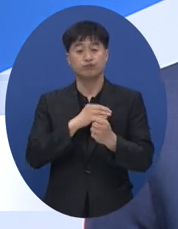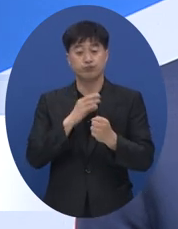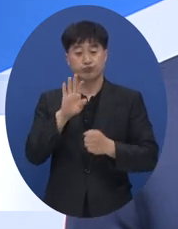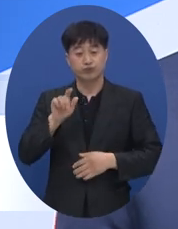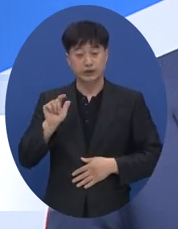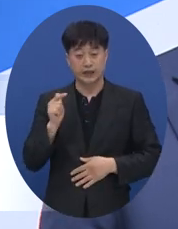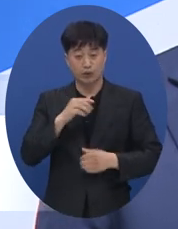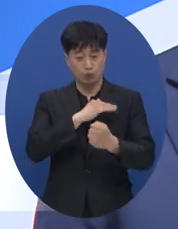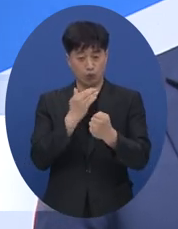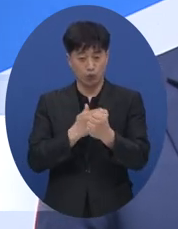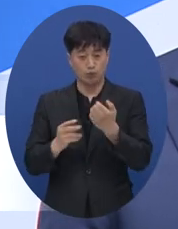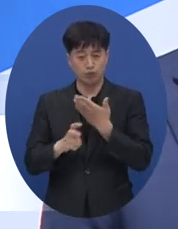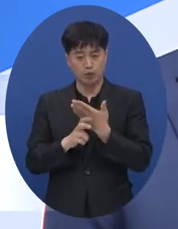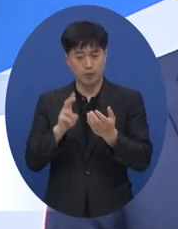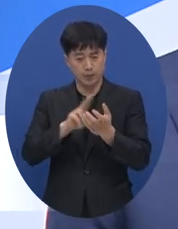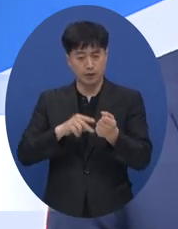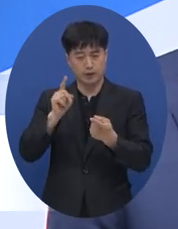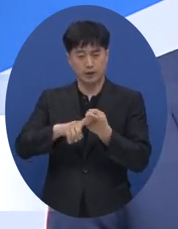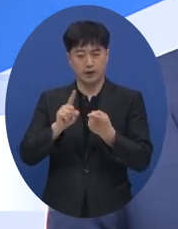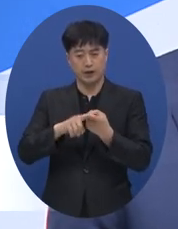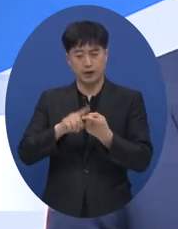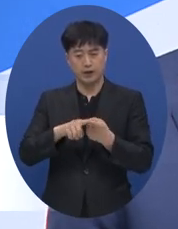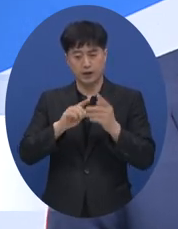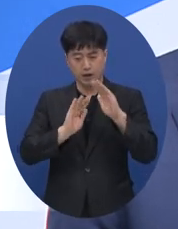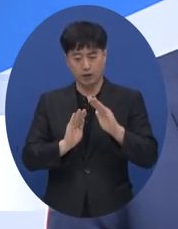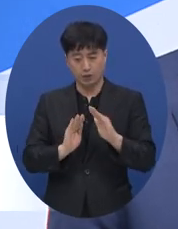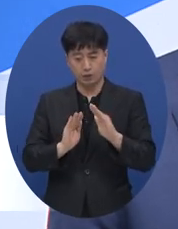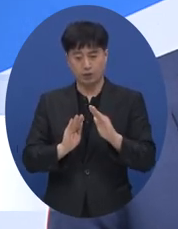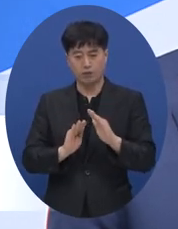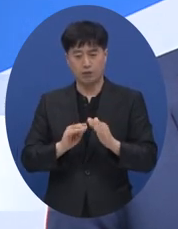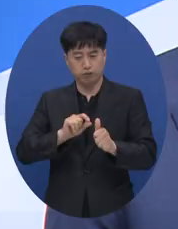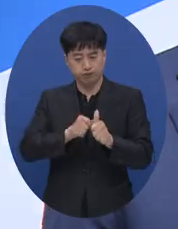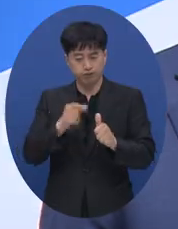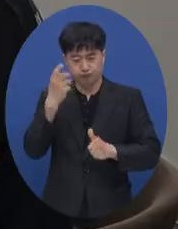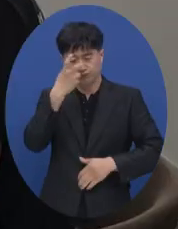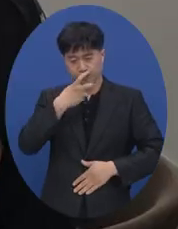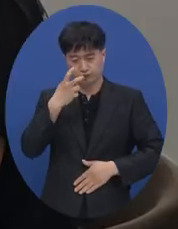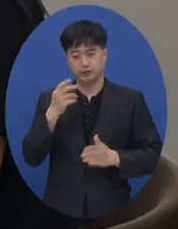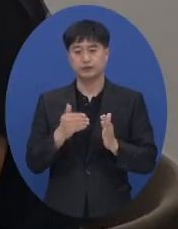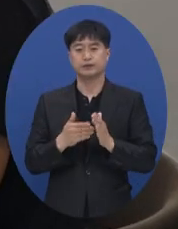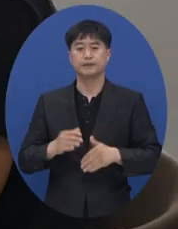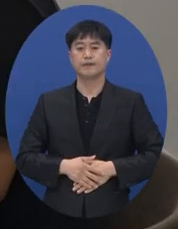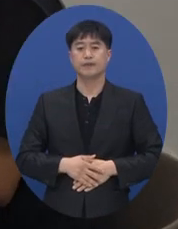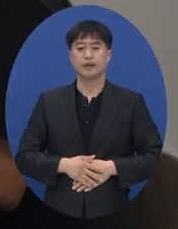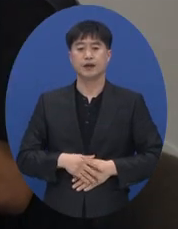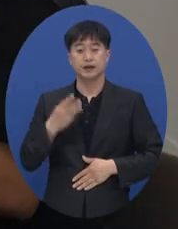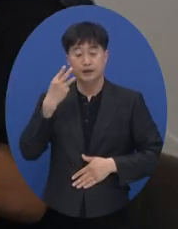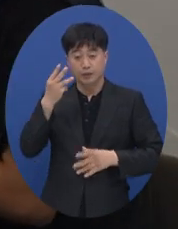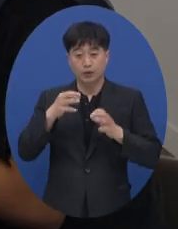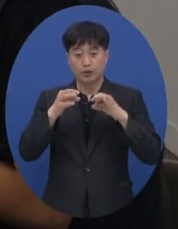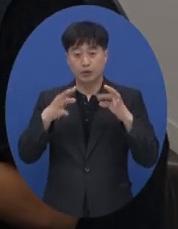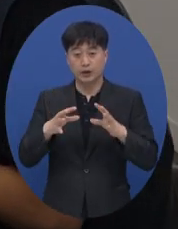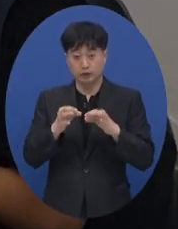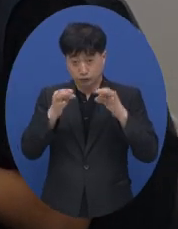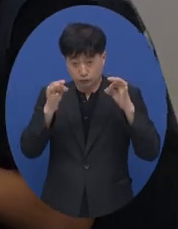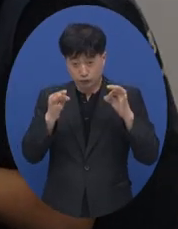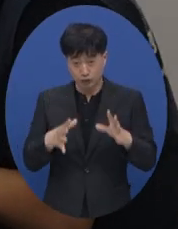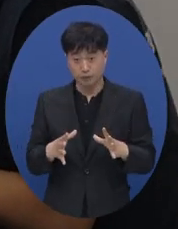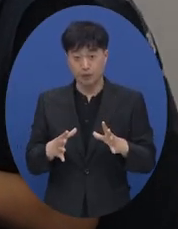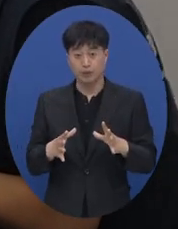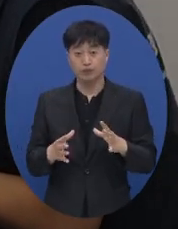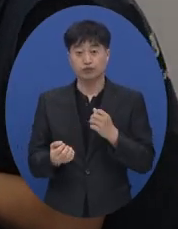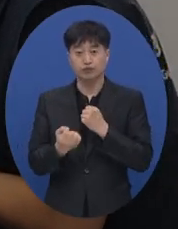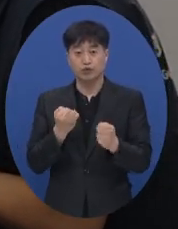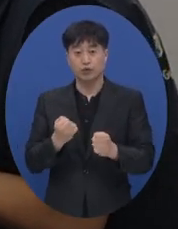불법 점에 대한 첩보 사항이 있어서 강지수 하였읍니다 약 3개월 간의 짧은 기간인데 도